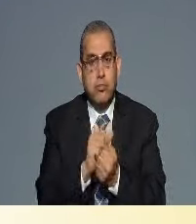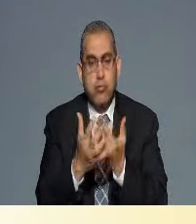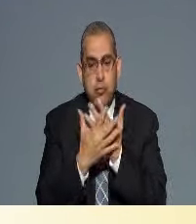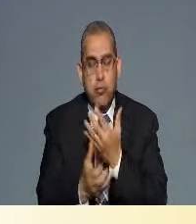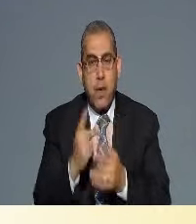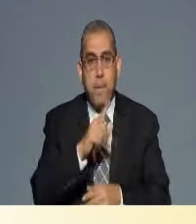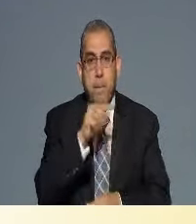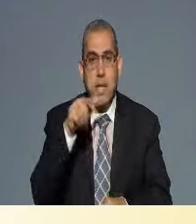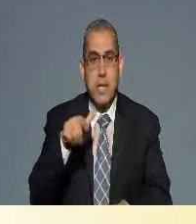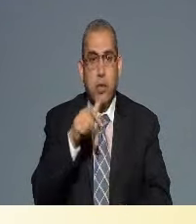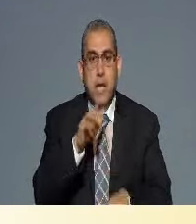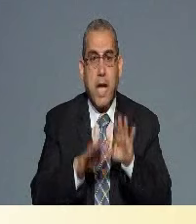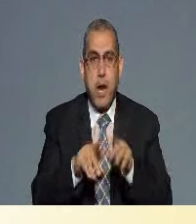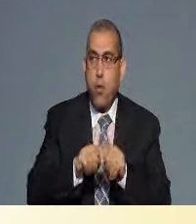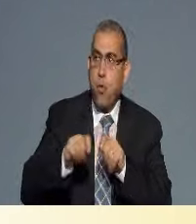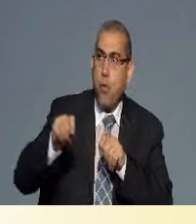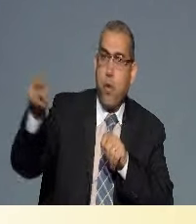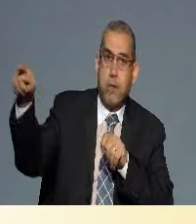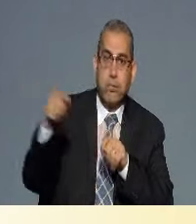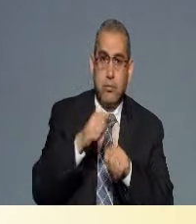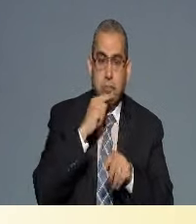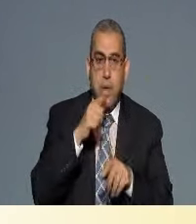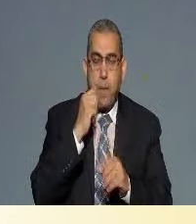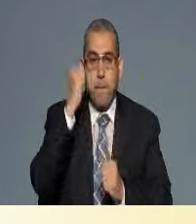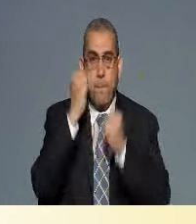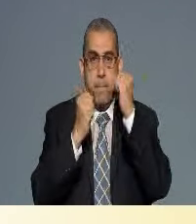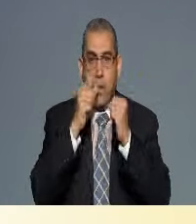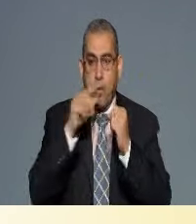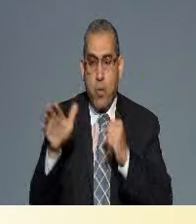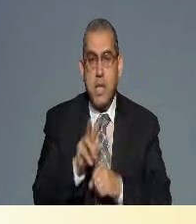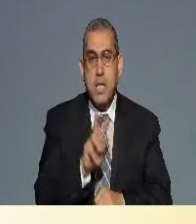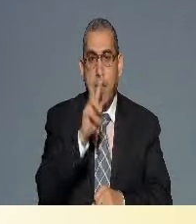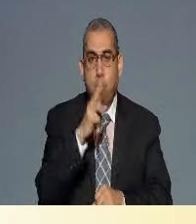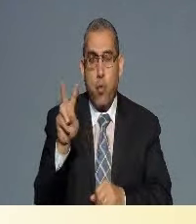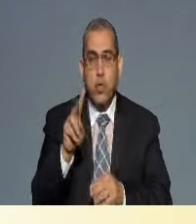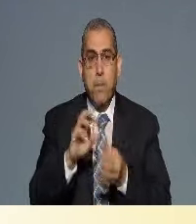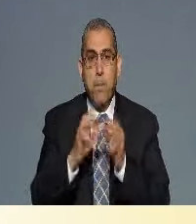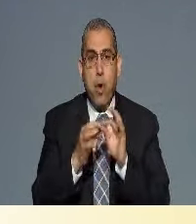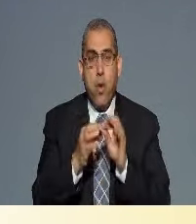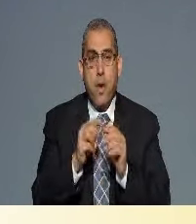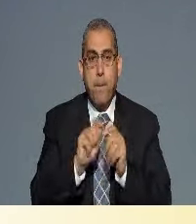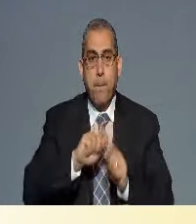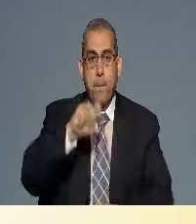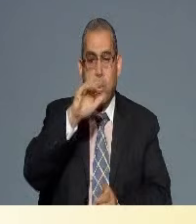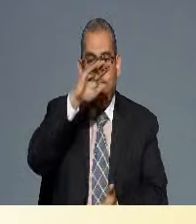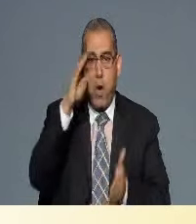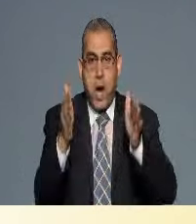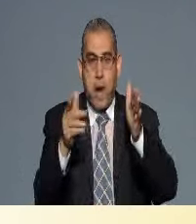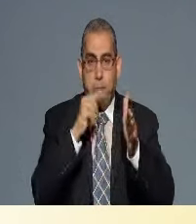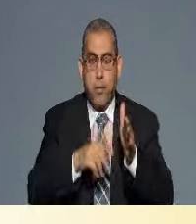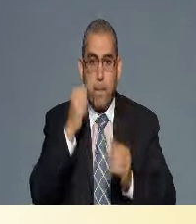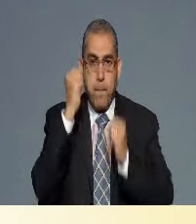كيلو لمحطة معالجة تقدر ب 7.5 مليون متر مكعب، وهي تعد أكبر محطة في